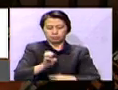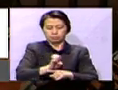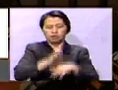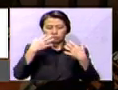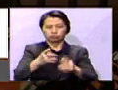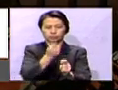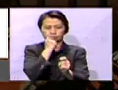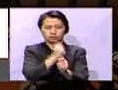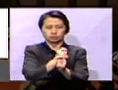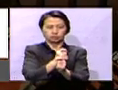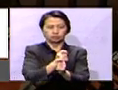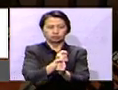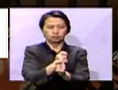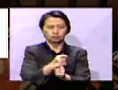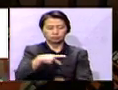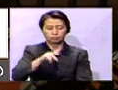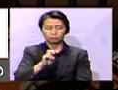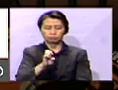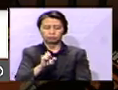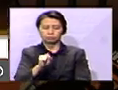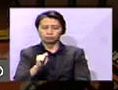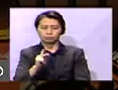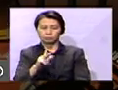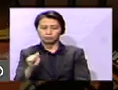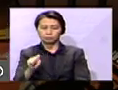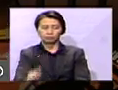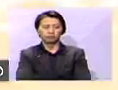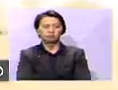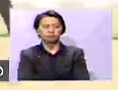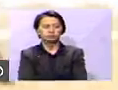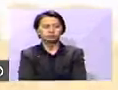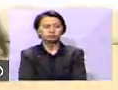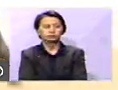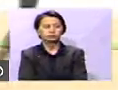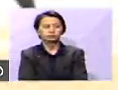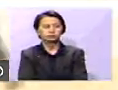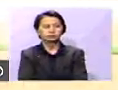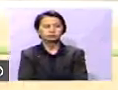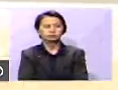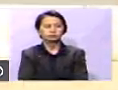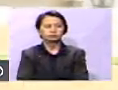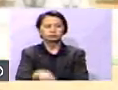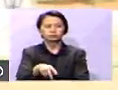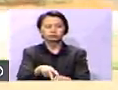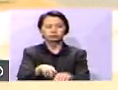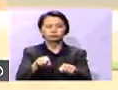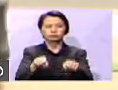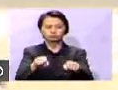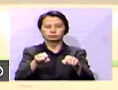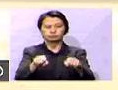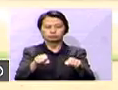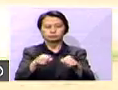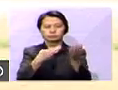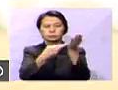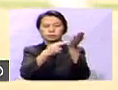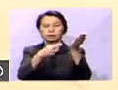telah ditetapkan pesaka. Faizal Jamal untuk RTM. Di lapangan 3Q Equestrian Center,